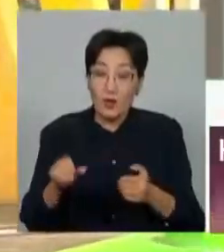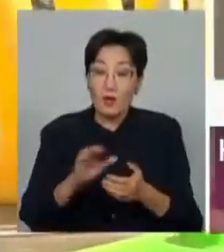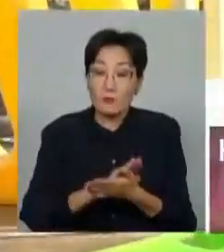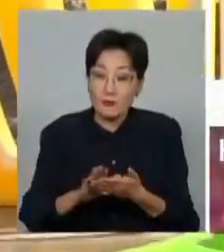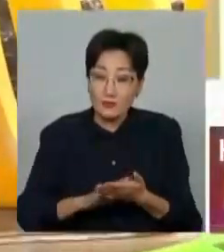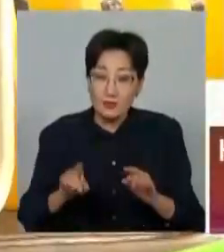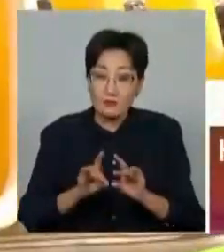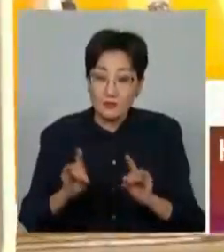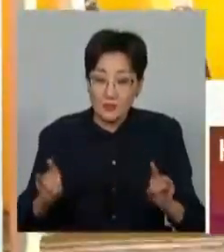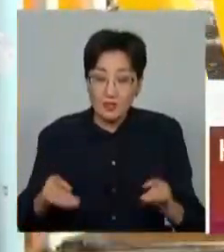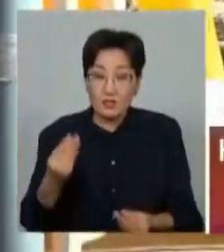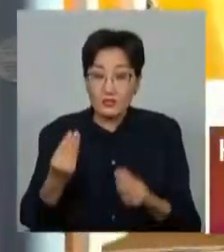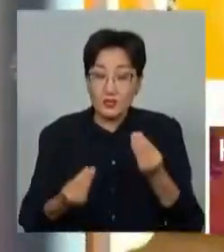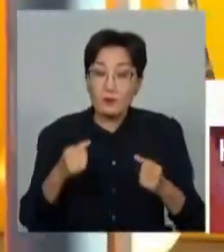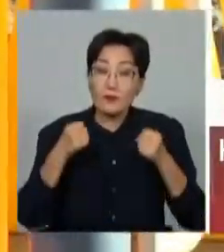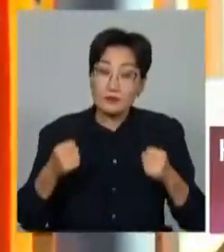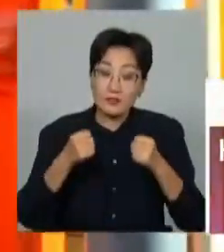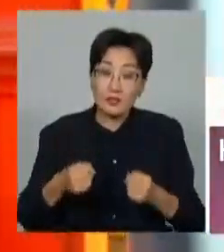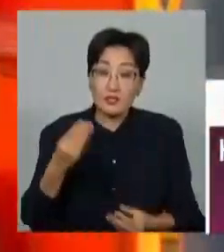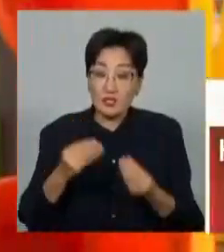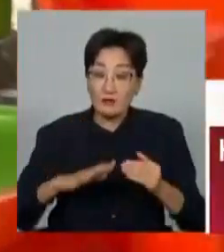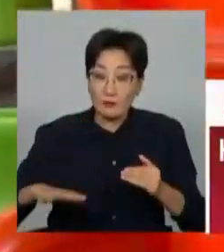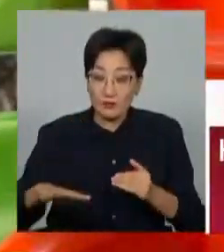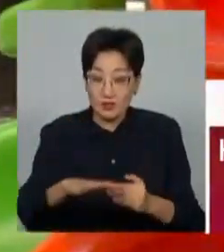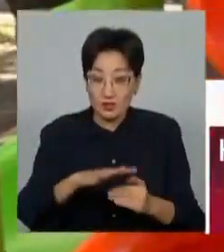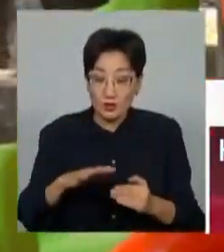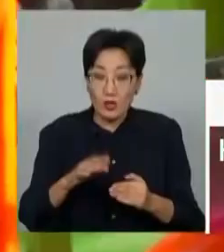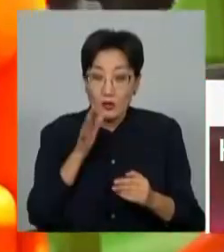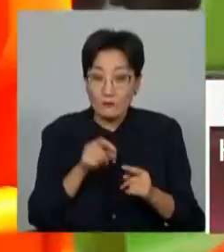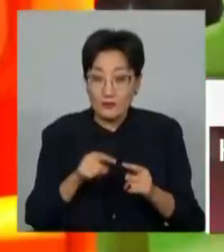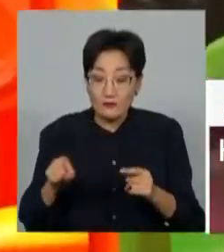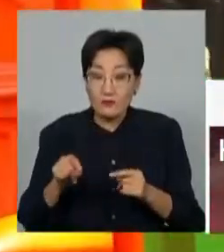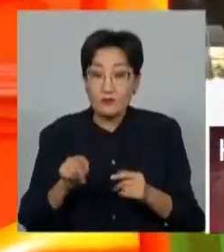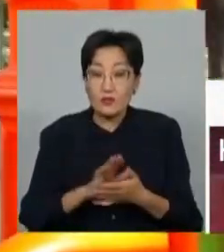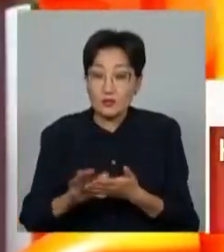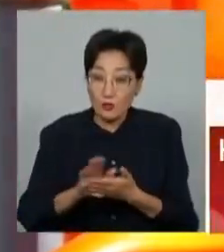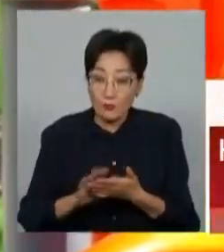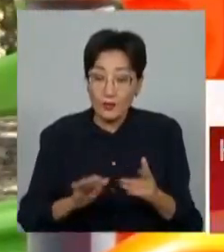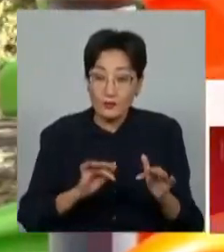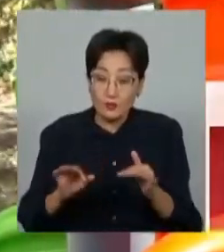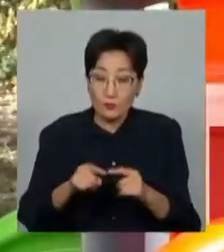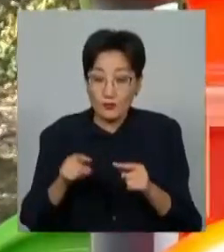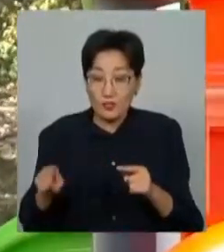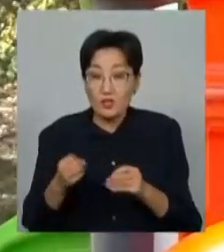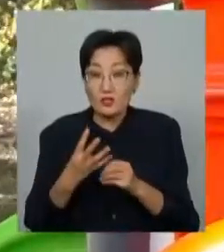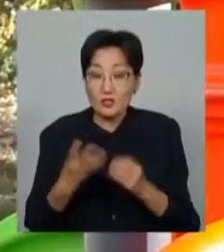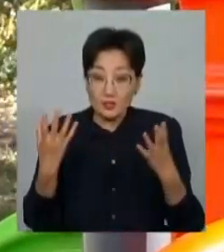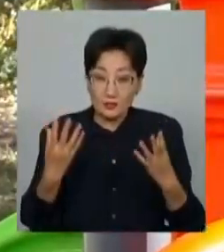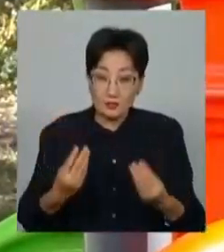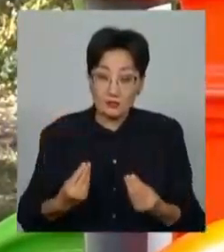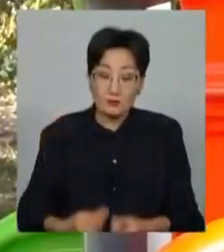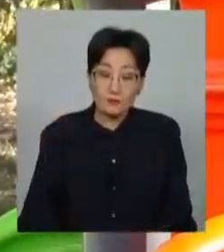Обрабатываются скамейки, детские, спортивные и игровые площадки. Период профилактических мероприятий длится 14 дней.